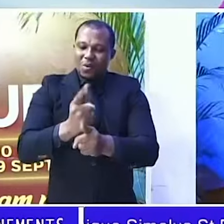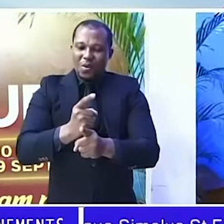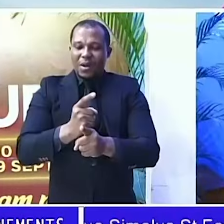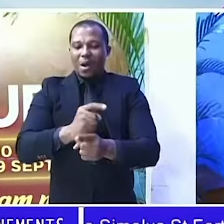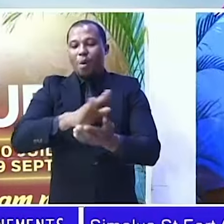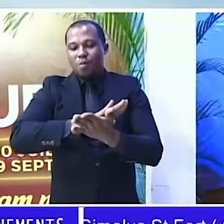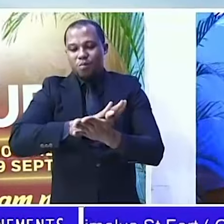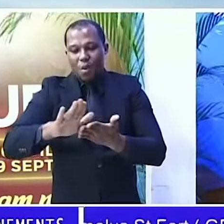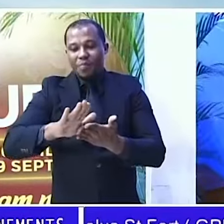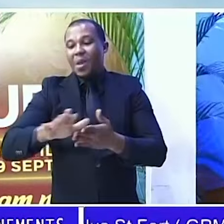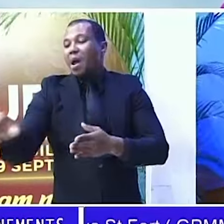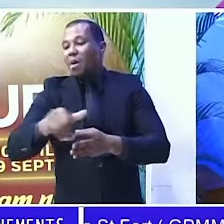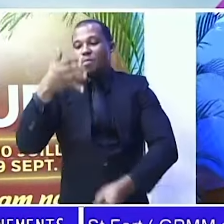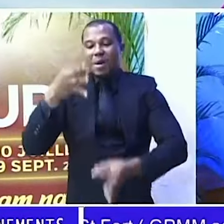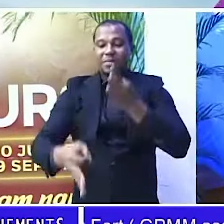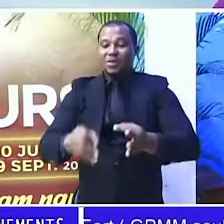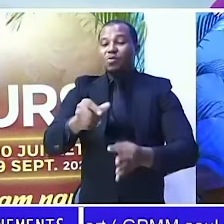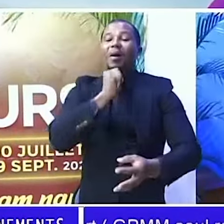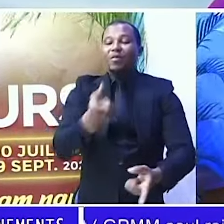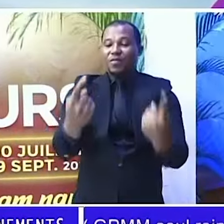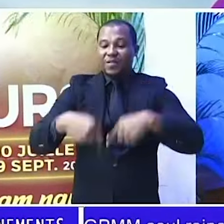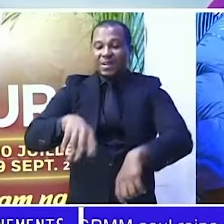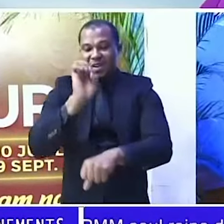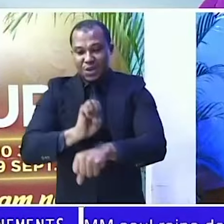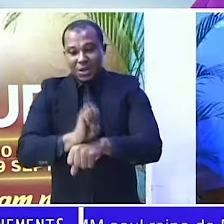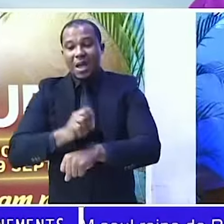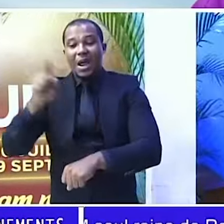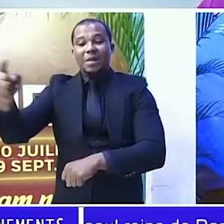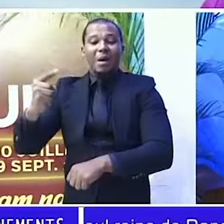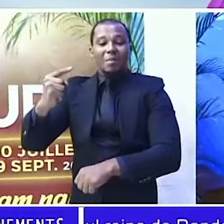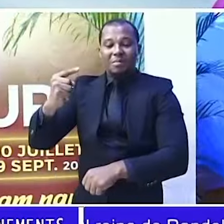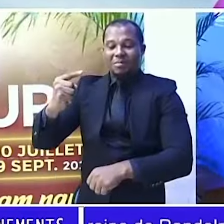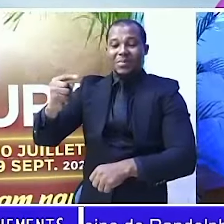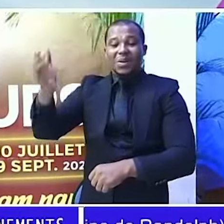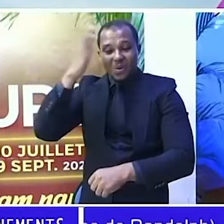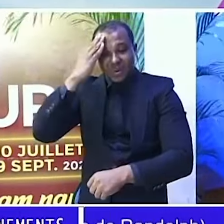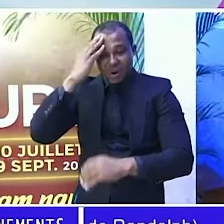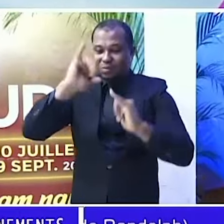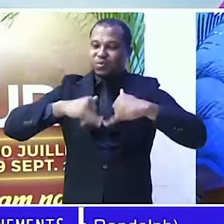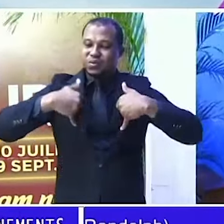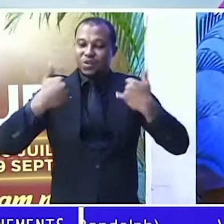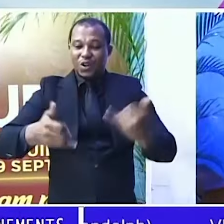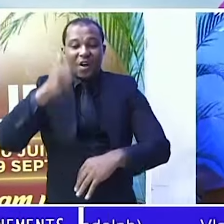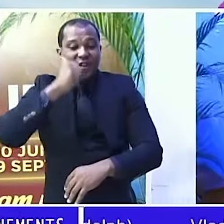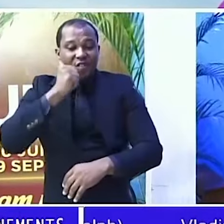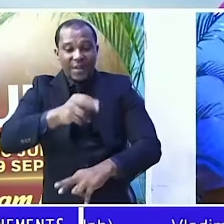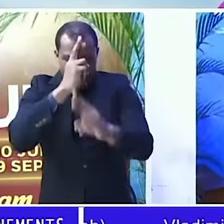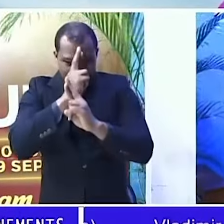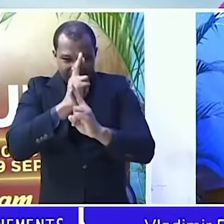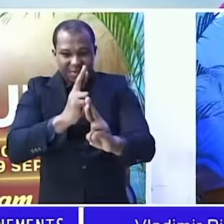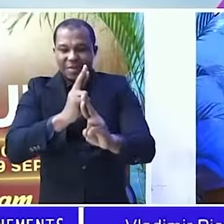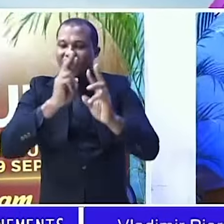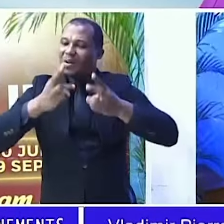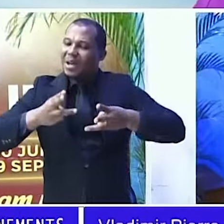des fois, et par l'église où tu as venu, moi, j'aimerais de quoi? Ou une jeune fille qui respecte tes têtes, li, bon façon,